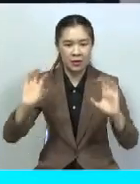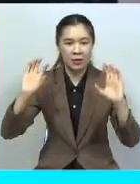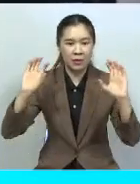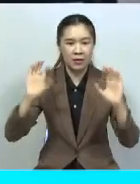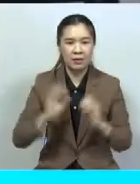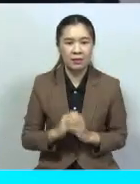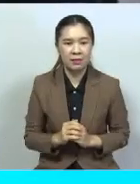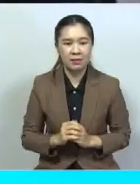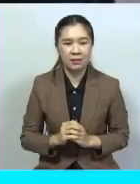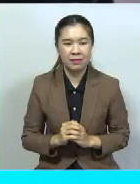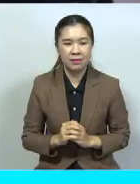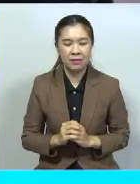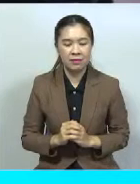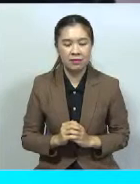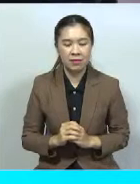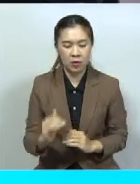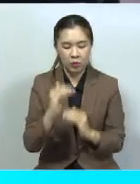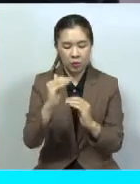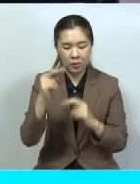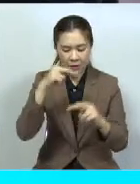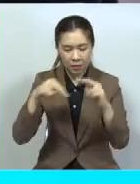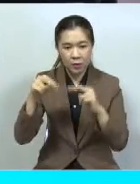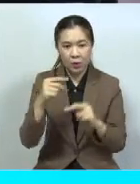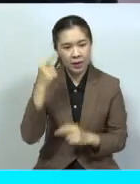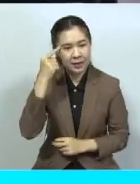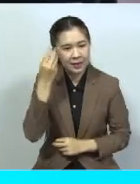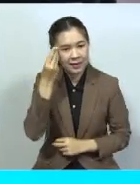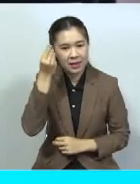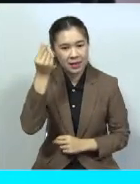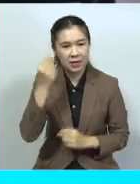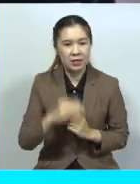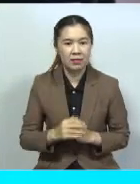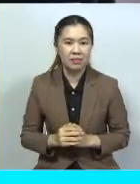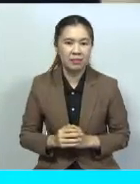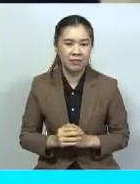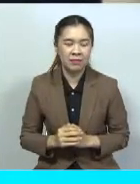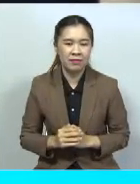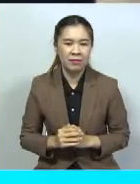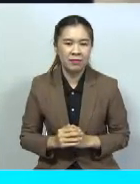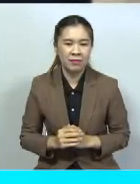ในการที่ติดตามดูแลโดยเฉพาะที่มีการจัดตั้งแผนการศึกษา